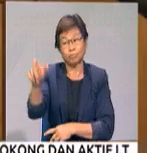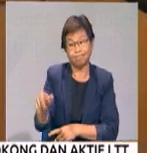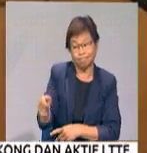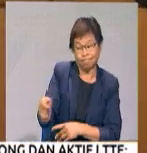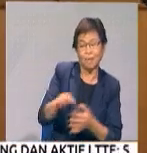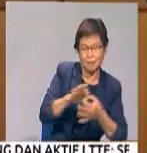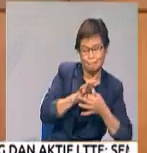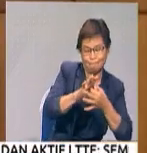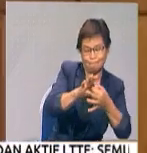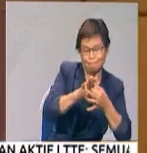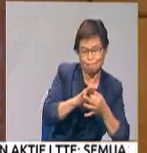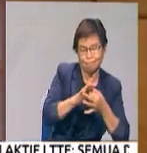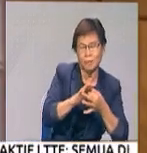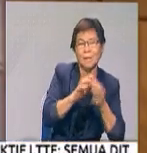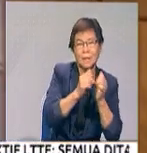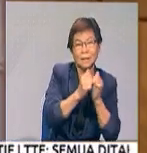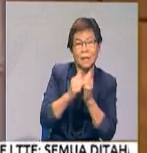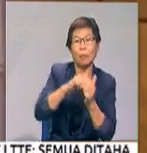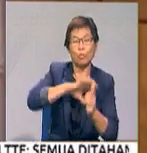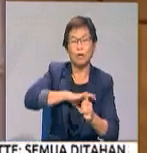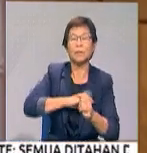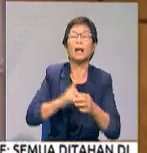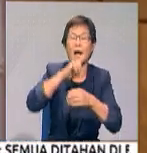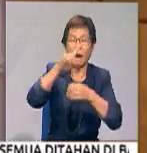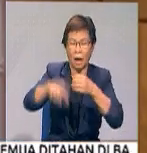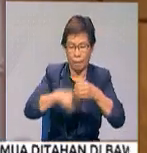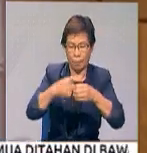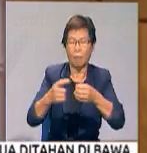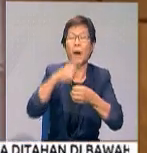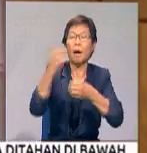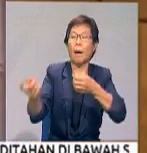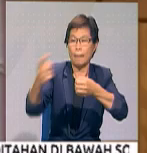memberi kerjasama penuh berhubung perkara itu.